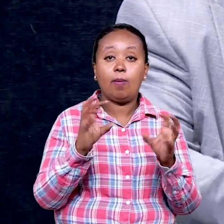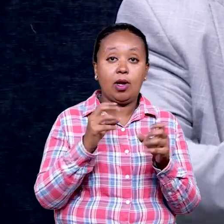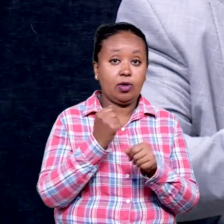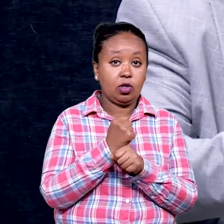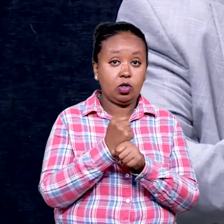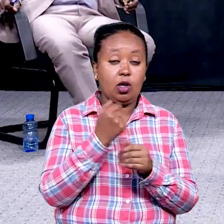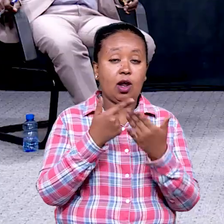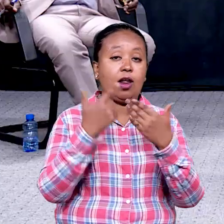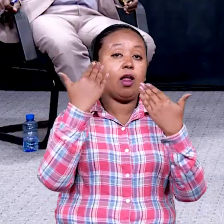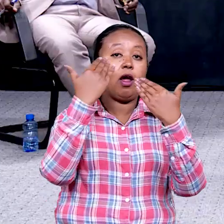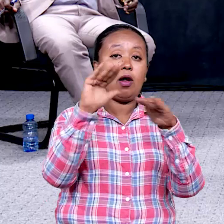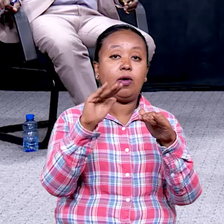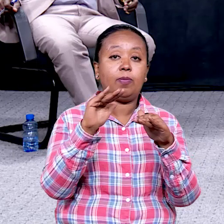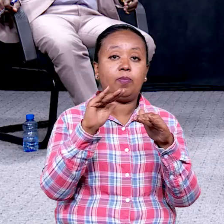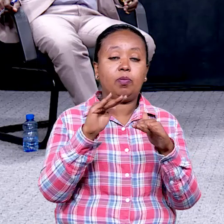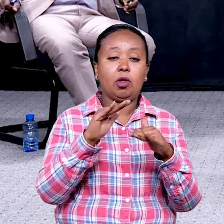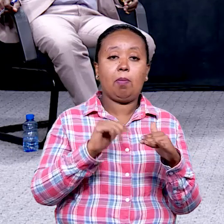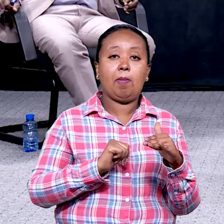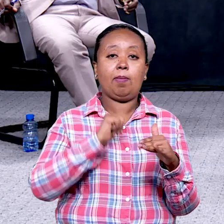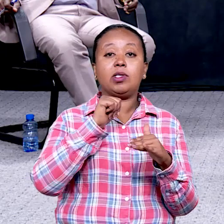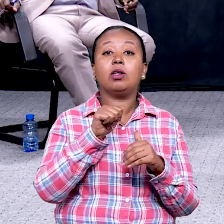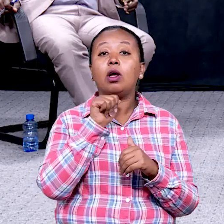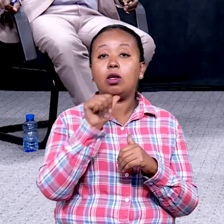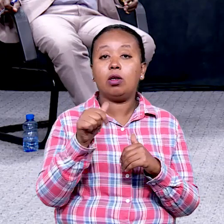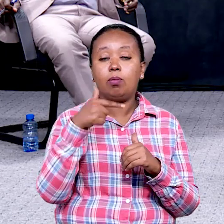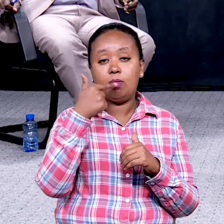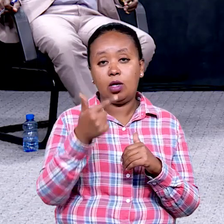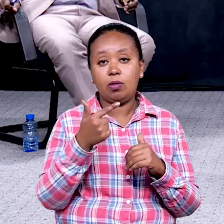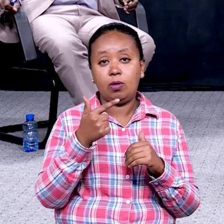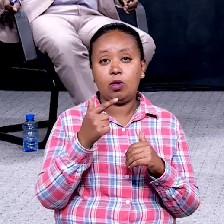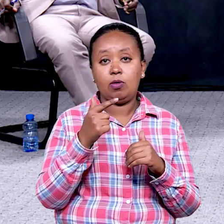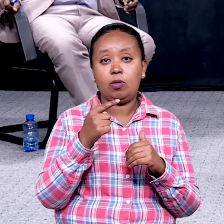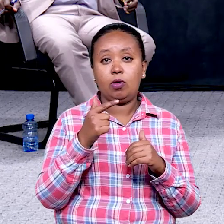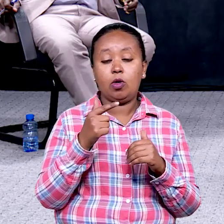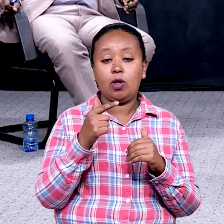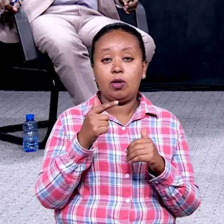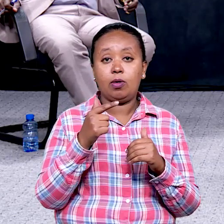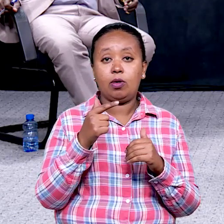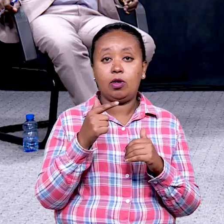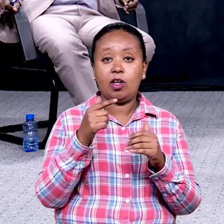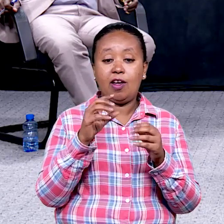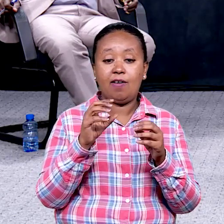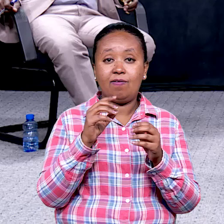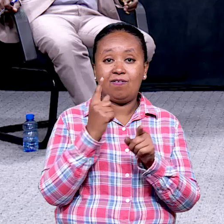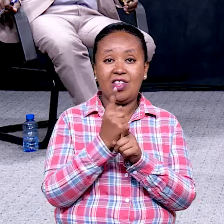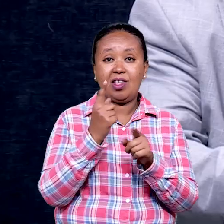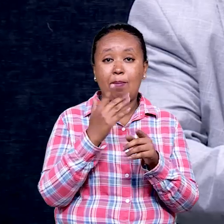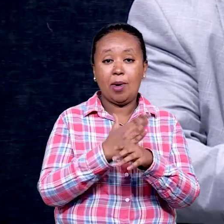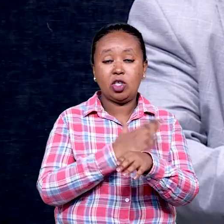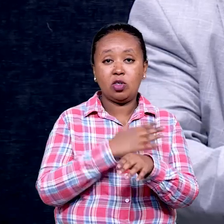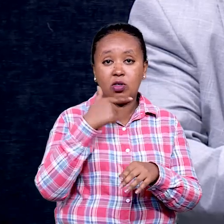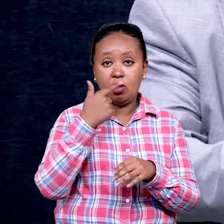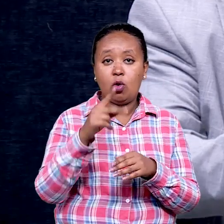ይህን ያህል የሚያመጻድቅ አይደለም ብሎ ማሰብ ነው የሚቻለው። ሁለተኛ የፍትህ ማሻሻል ስንል 2010